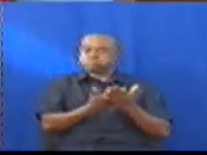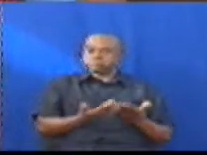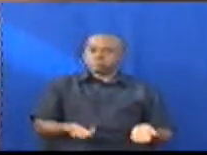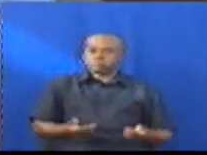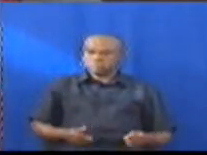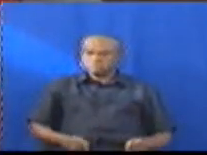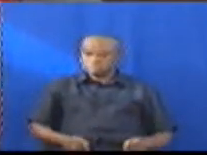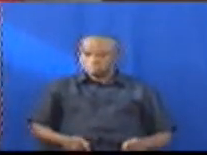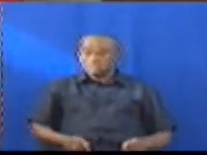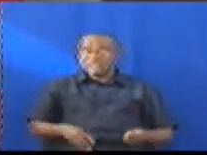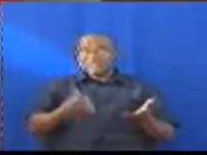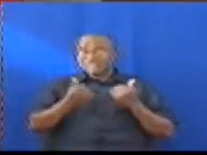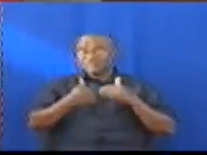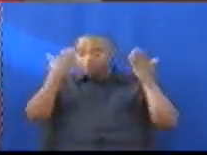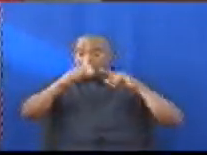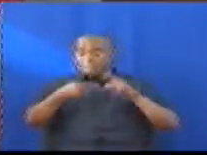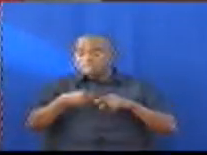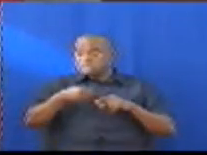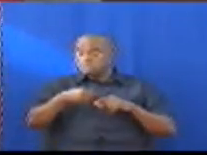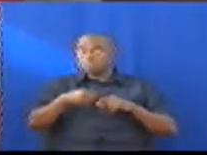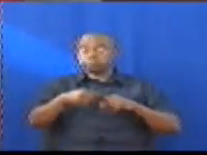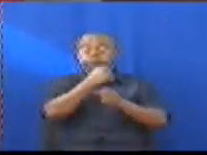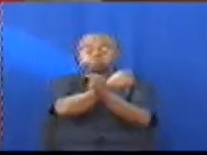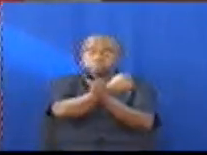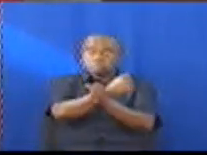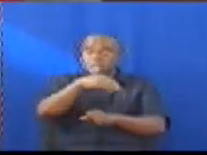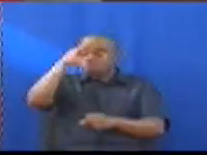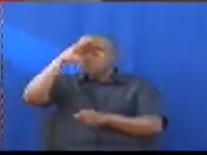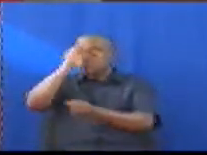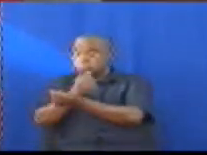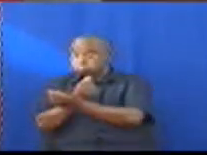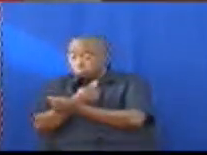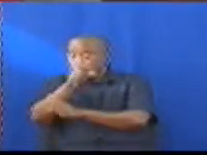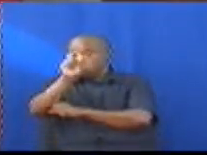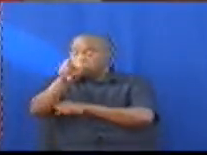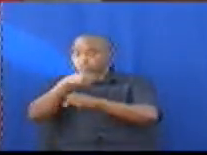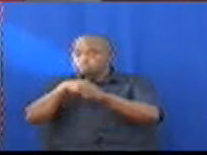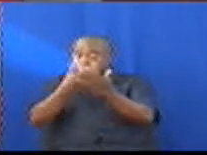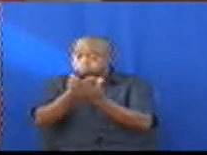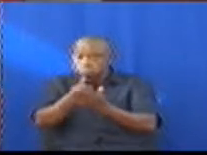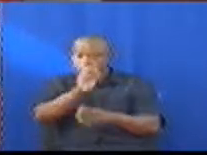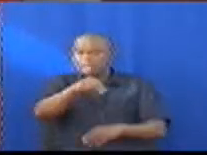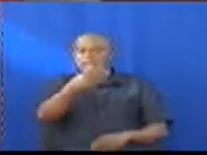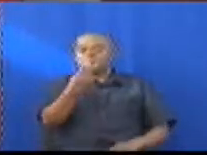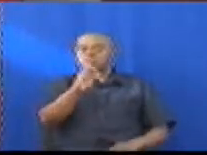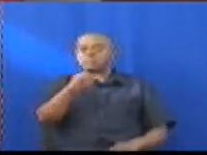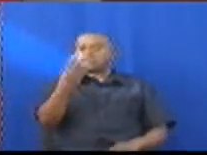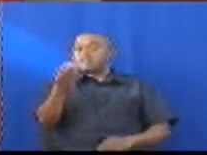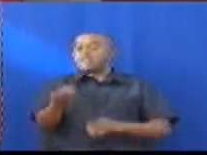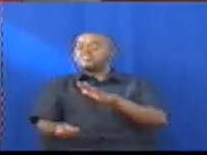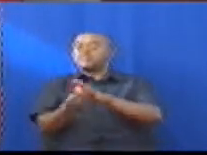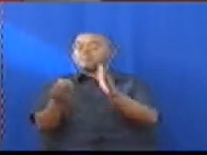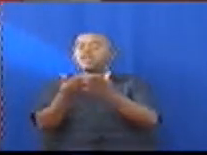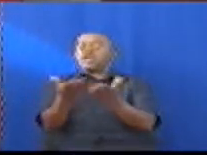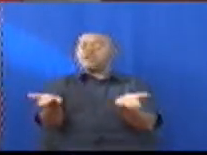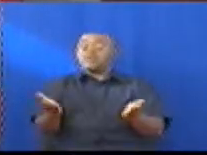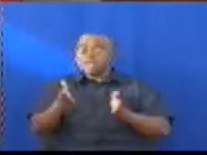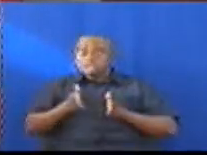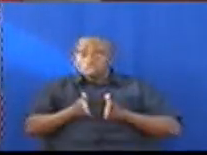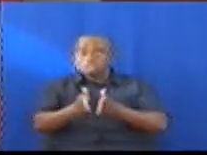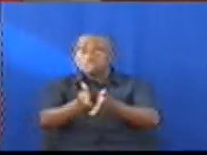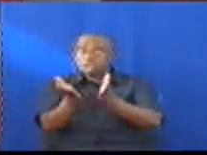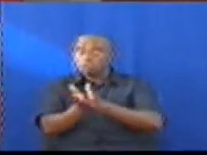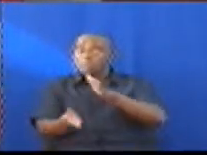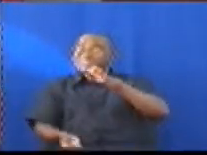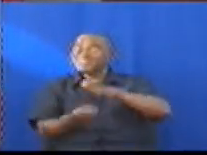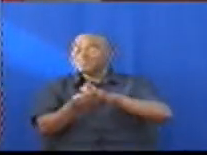Mahakama imefungwa mikono, polisi imefungwa mikono, mtu anakaa miaka miwili mitatu mine hapewi dhamana, hana njia ya kuomba dhamana. It's